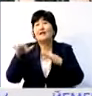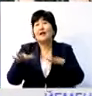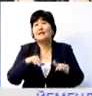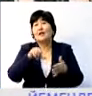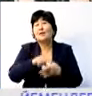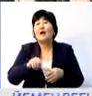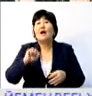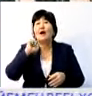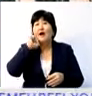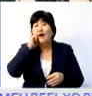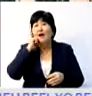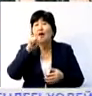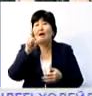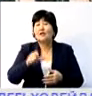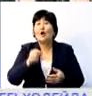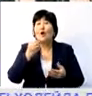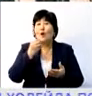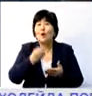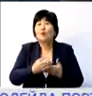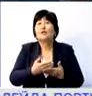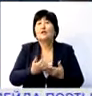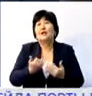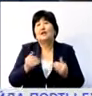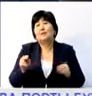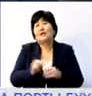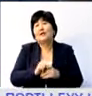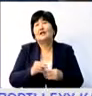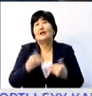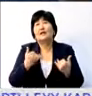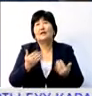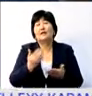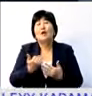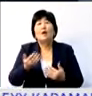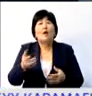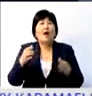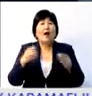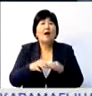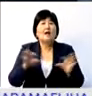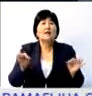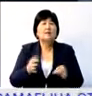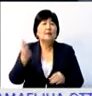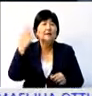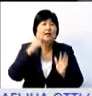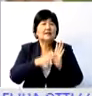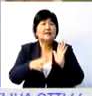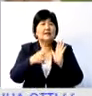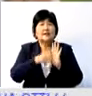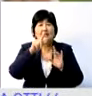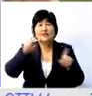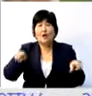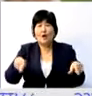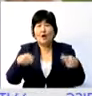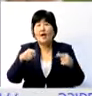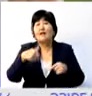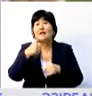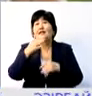жүрген ақжаулықты аналар ұлттық тәрбиені ұлықтап келеді. Бүгінгі ансамбльдің сонау 88 жылы құрылған кезінде негізін